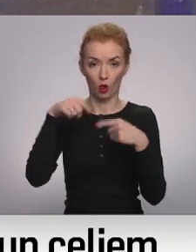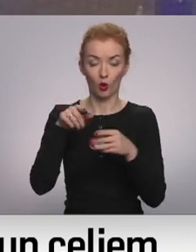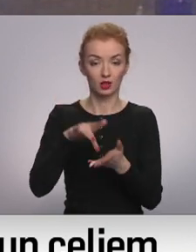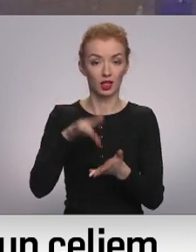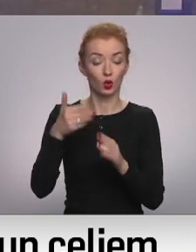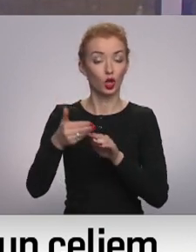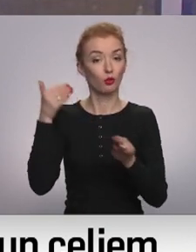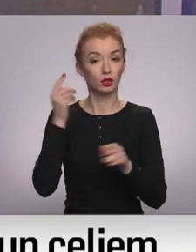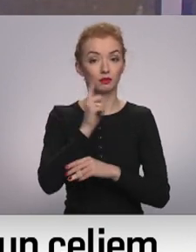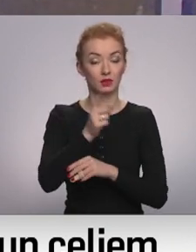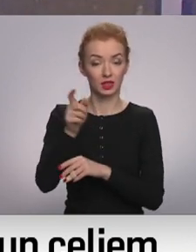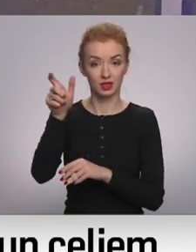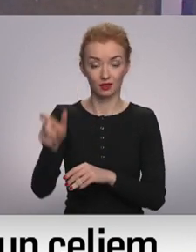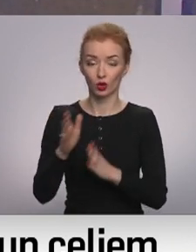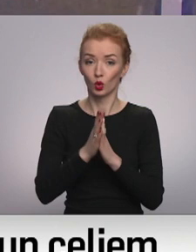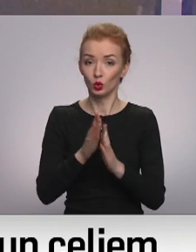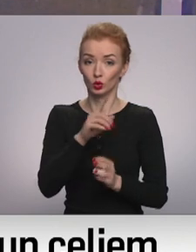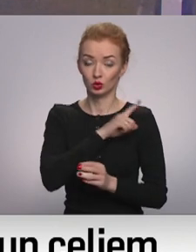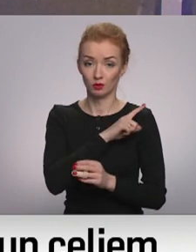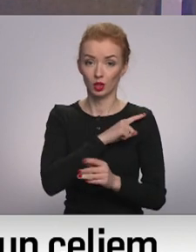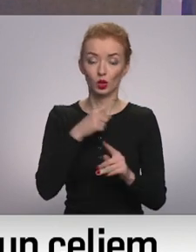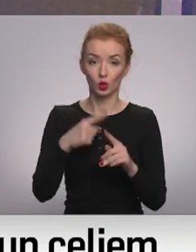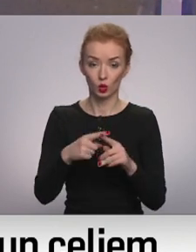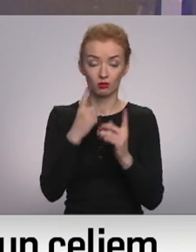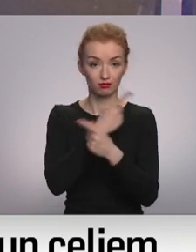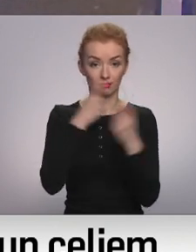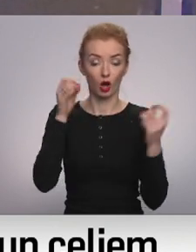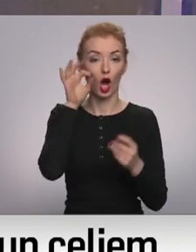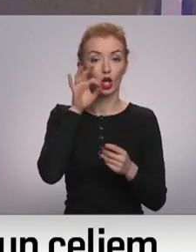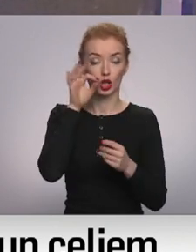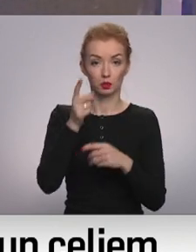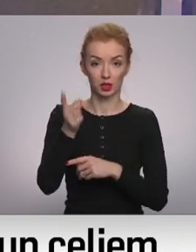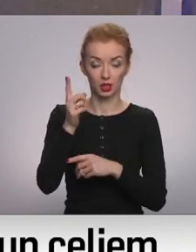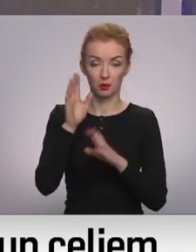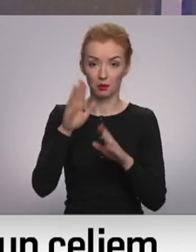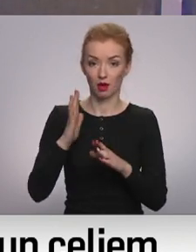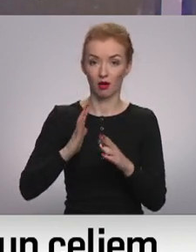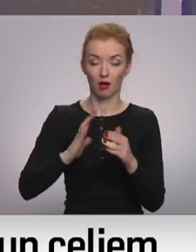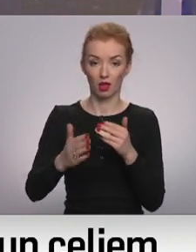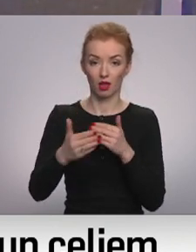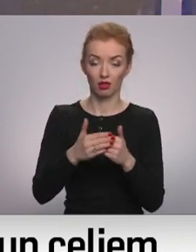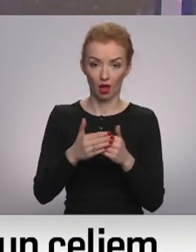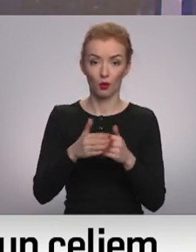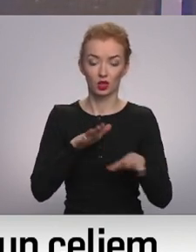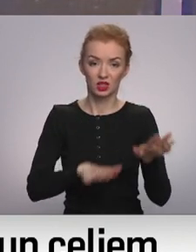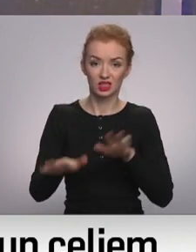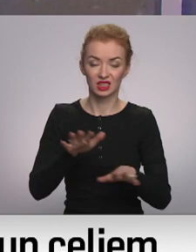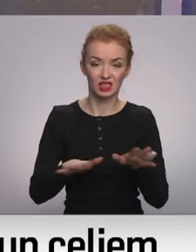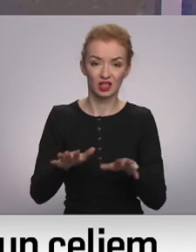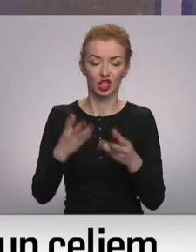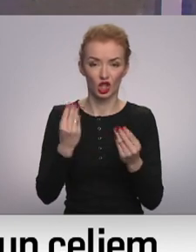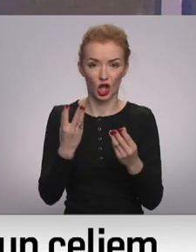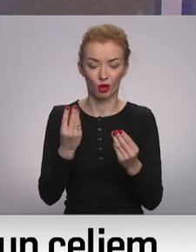jau laikus aicināja iedzīvotājus būt piesardzīgiem un izsludināja oranžo brīdinājumu par gaidāmo atkalu vai sasalstošu